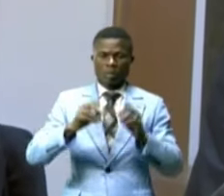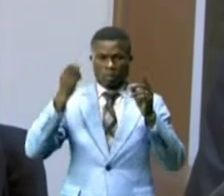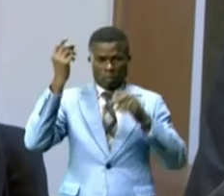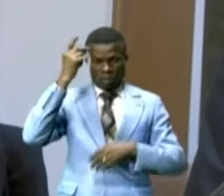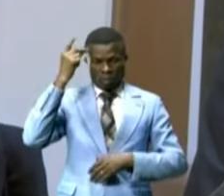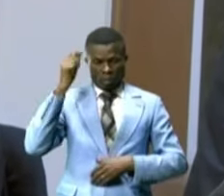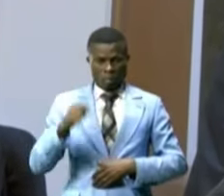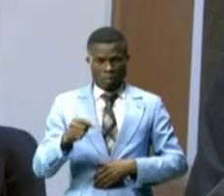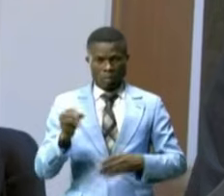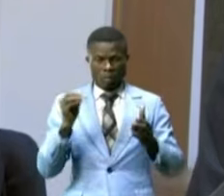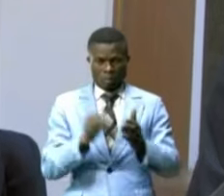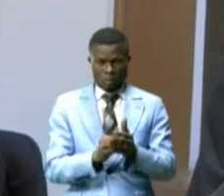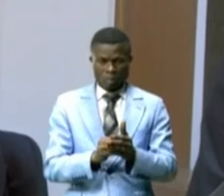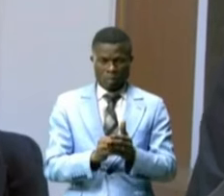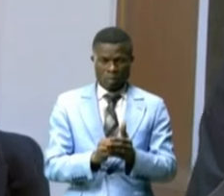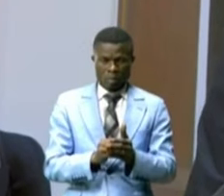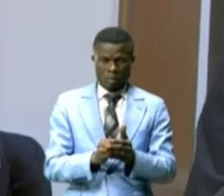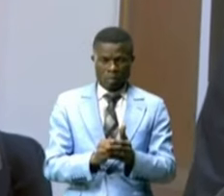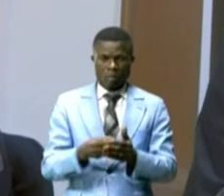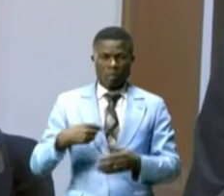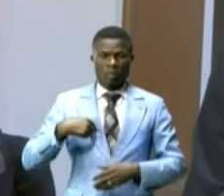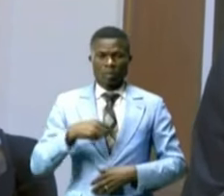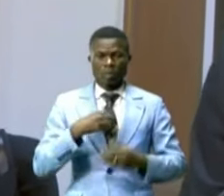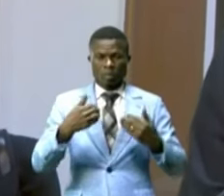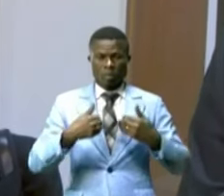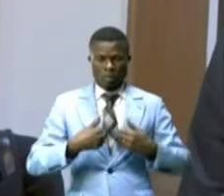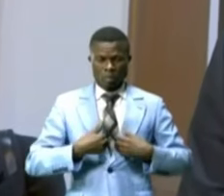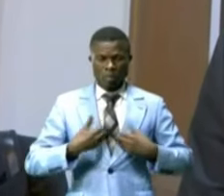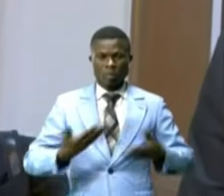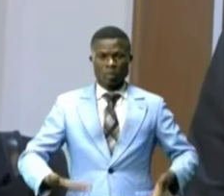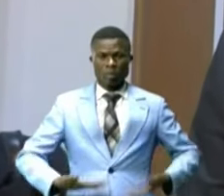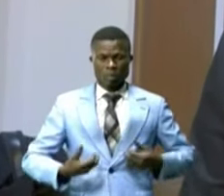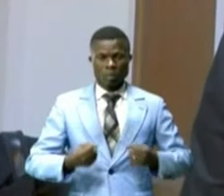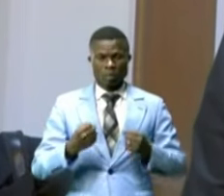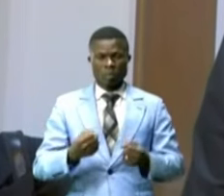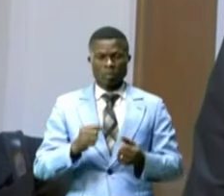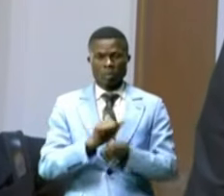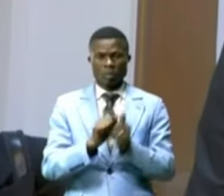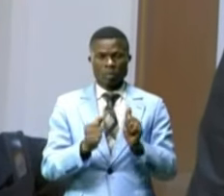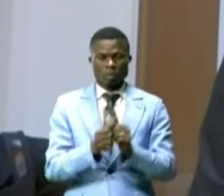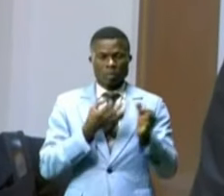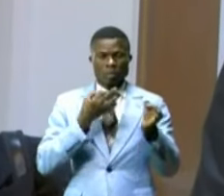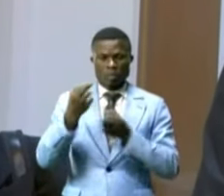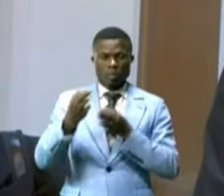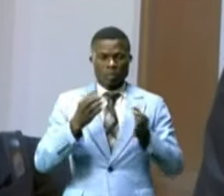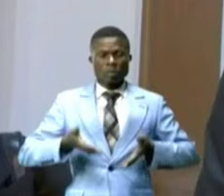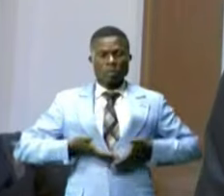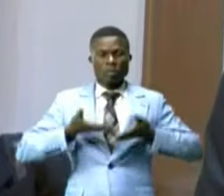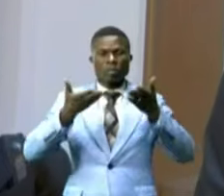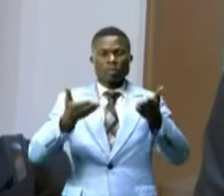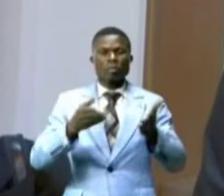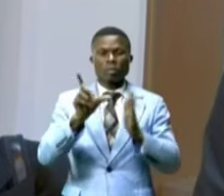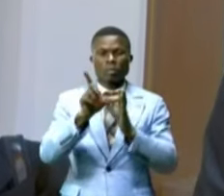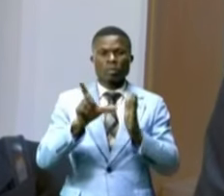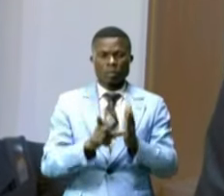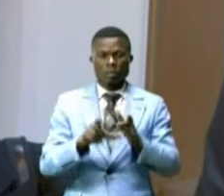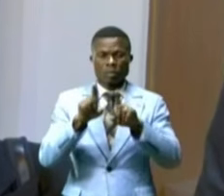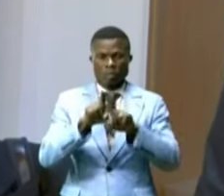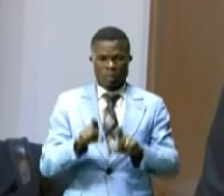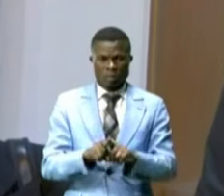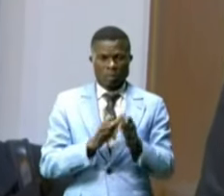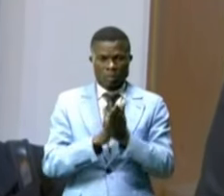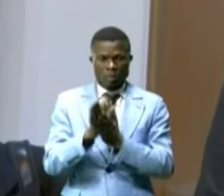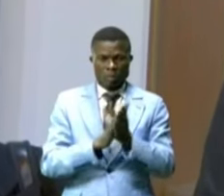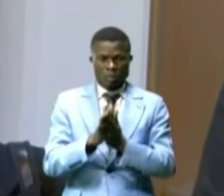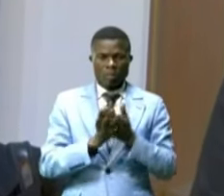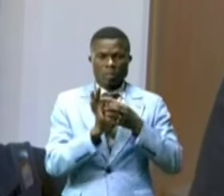En effet, nous avons émis un papier sur lequel nous expliquons des propositions, mais nous comptons pouvoir